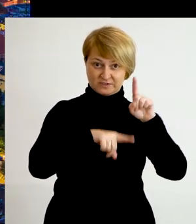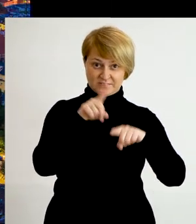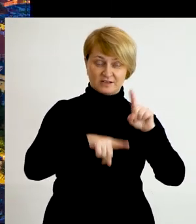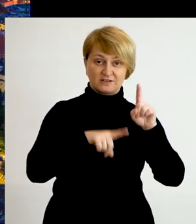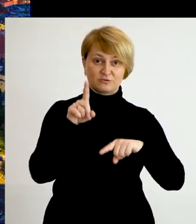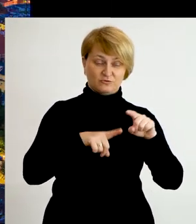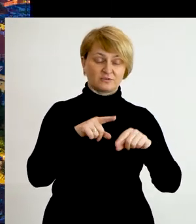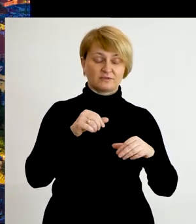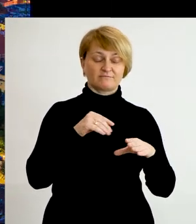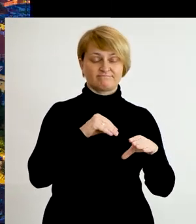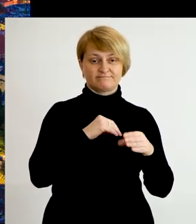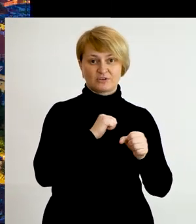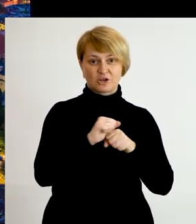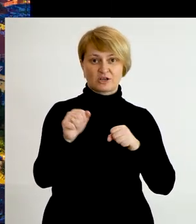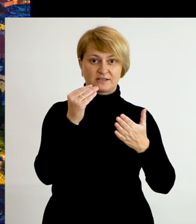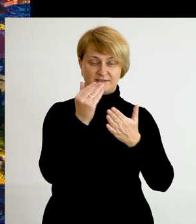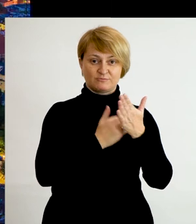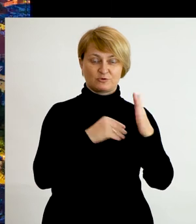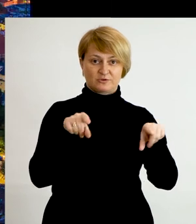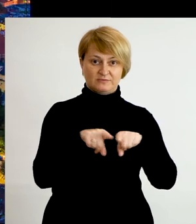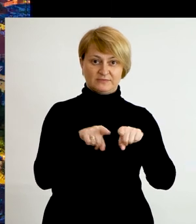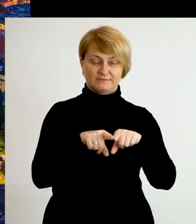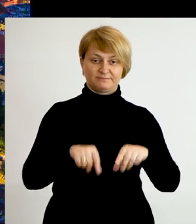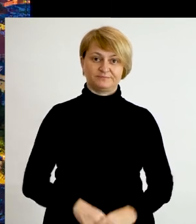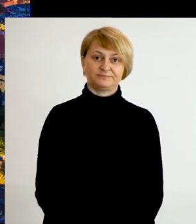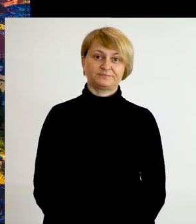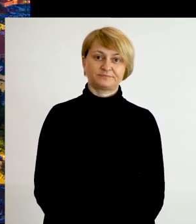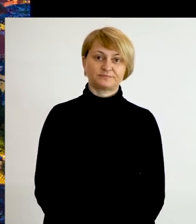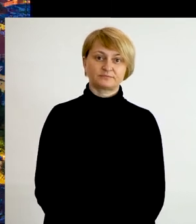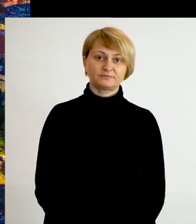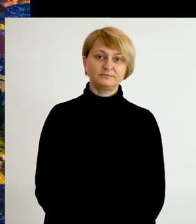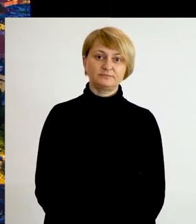tych takich programów, które się w to wpisuje.